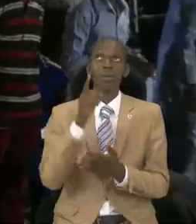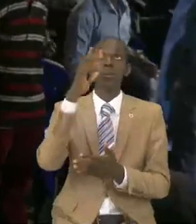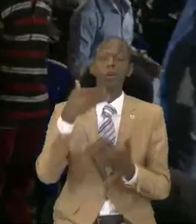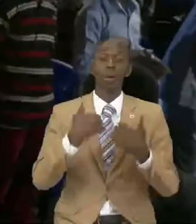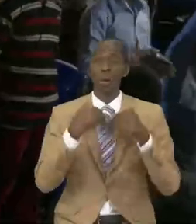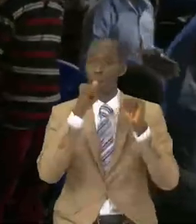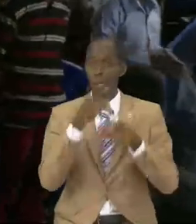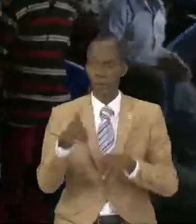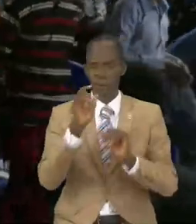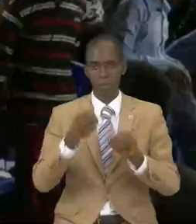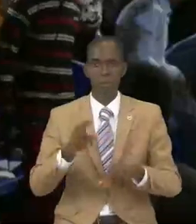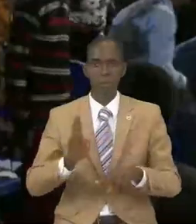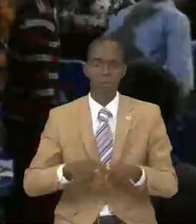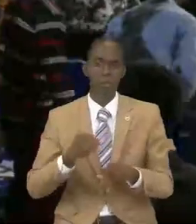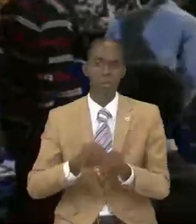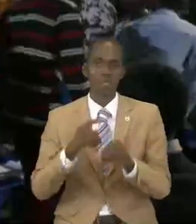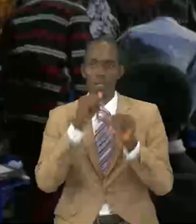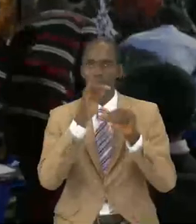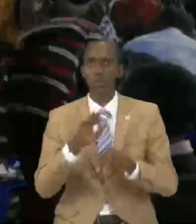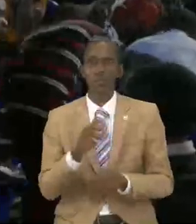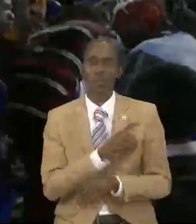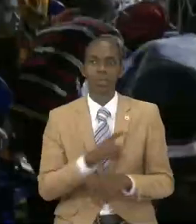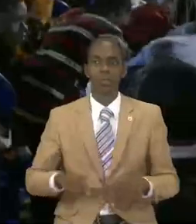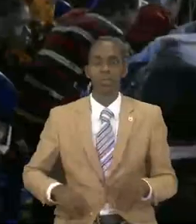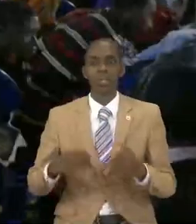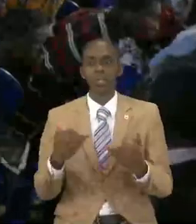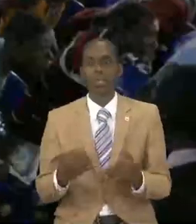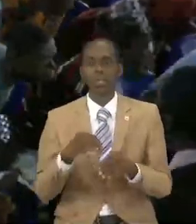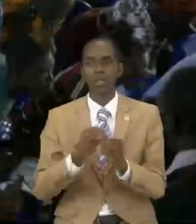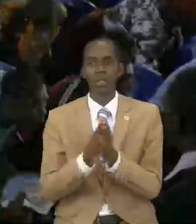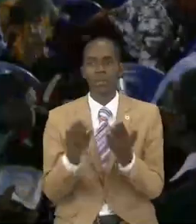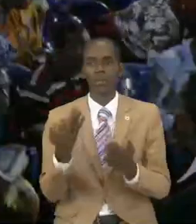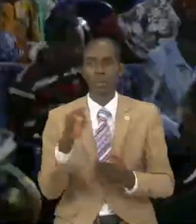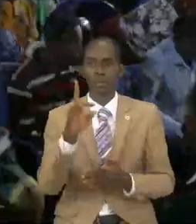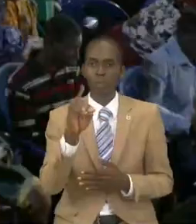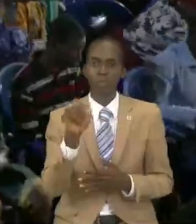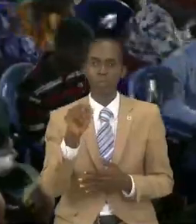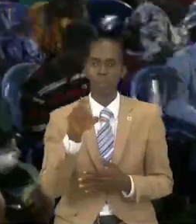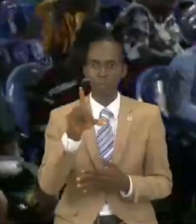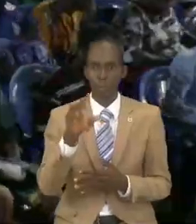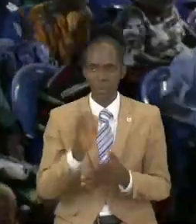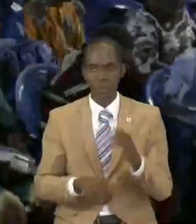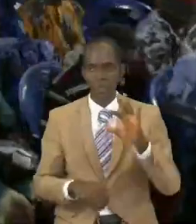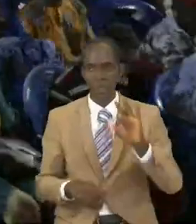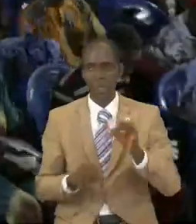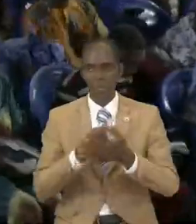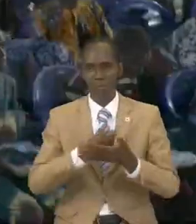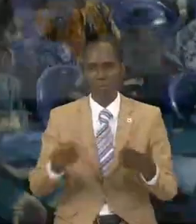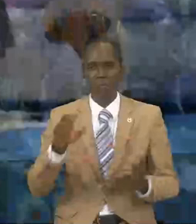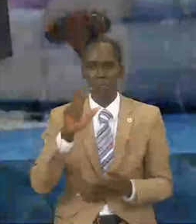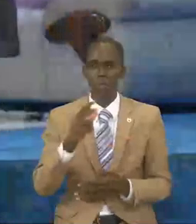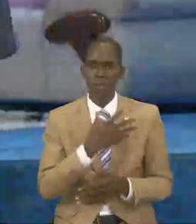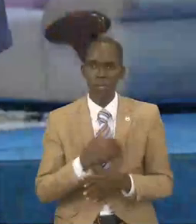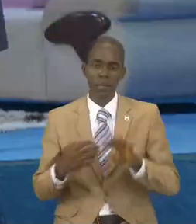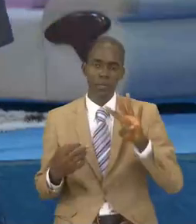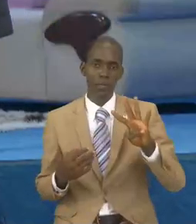Dieu t'a déjà béni, tu peux t'asseoir dans les bénédictions du Seigneur. En Daniel chapitre 9, lisons les versets 3